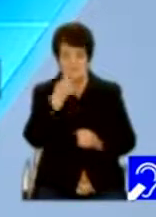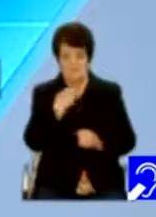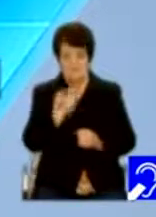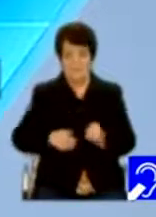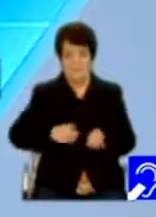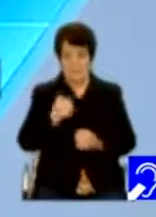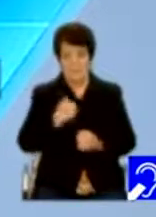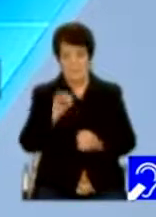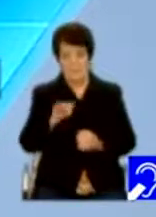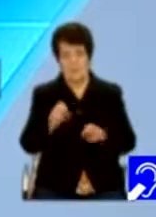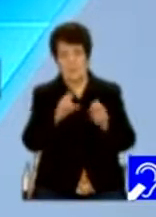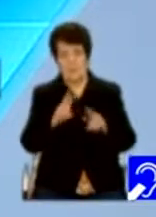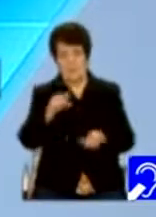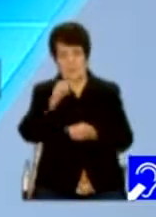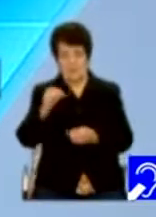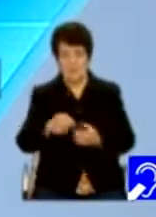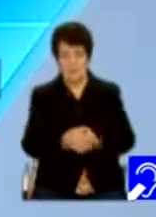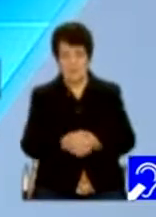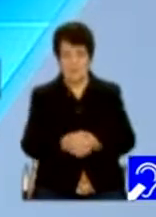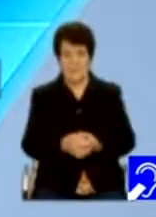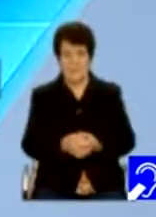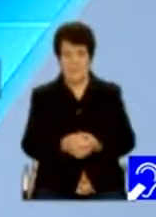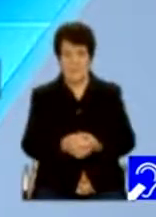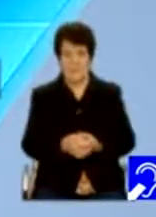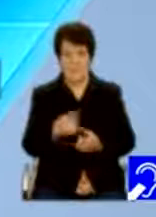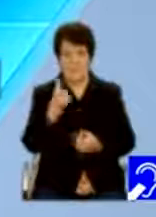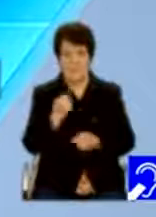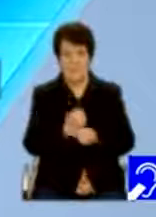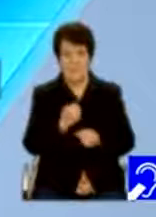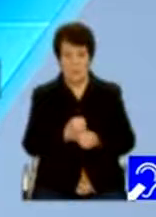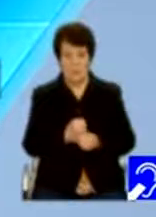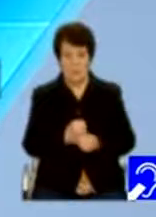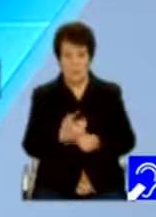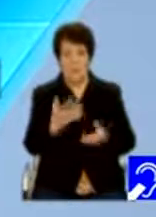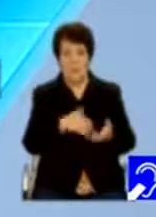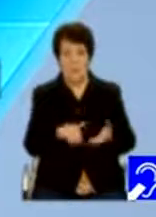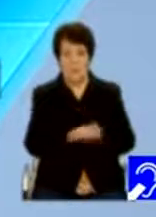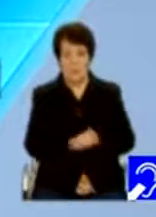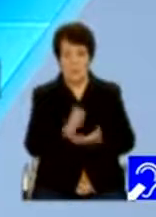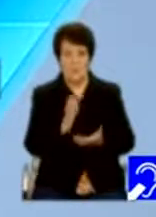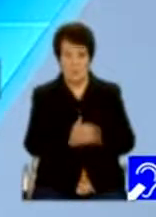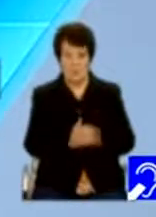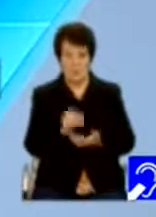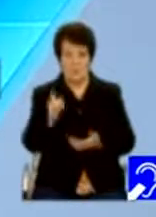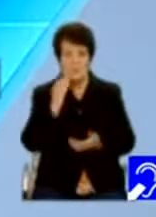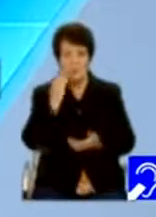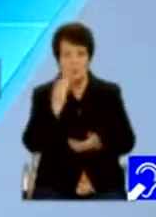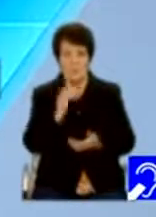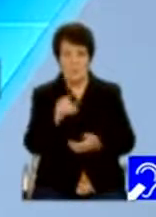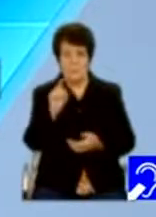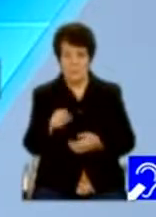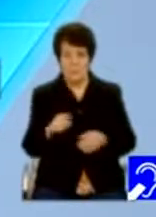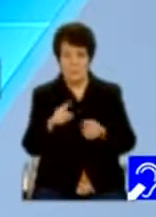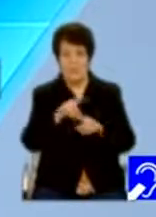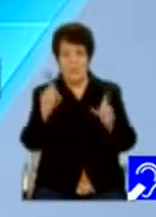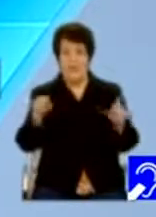demne și profesioniste în toate domeniile. Mulțumesc aparte Asociației Comunilor și din România pentru această